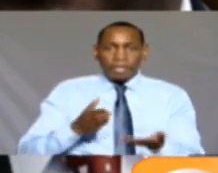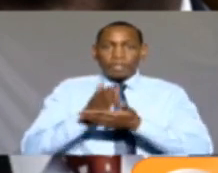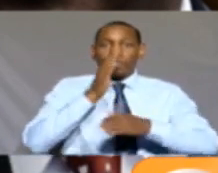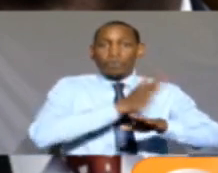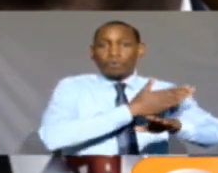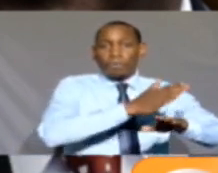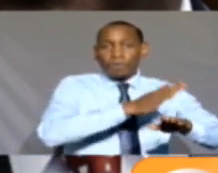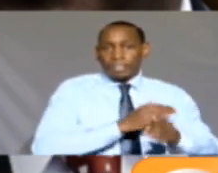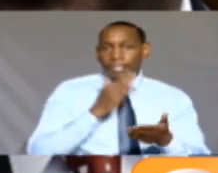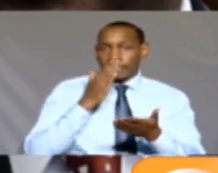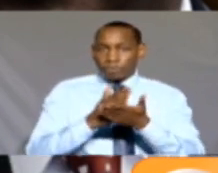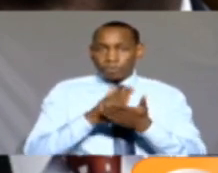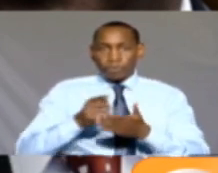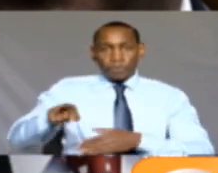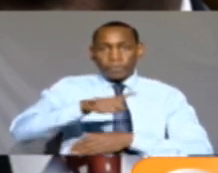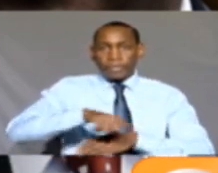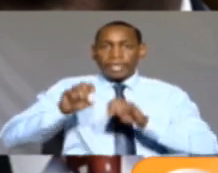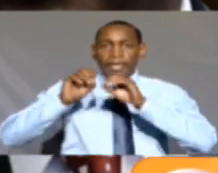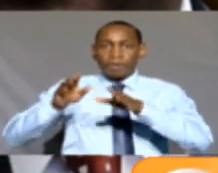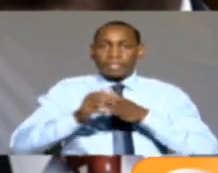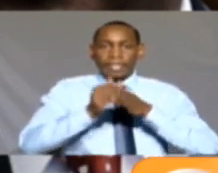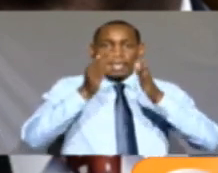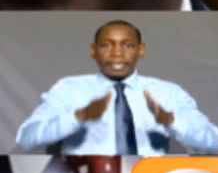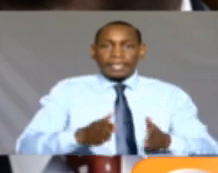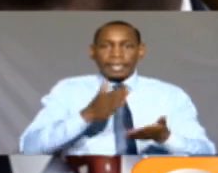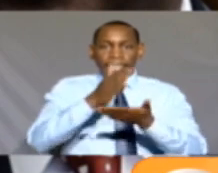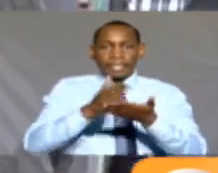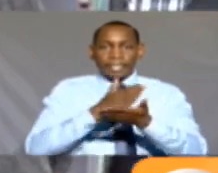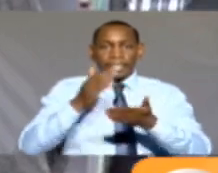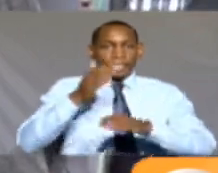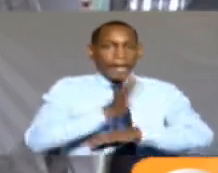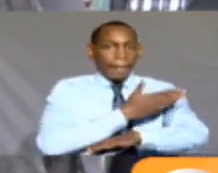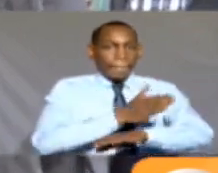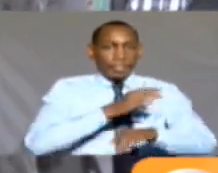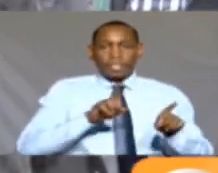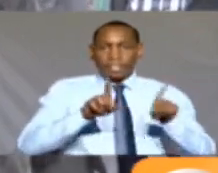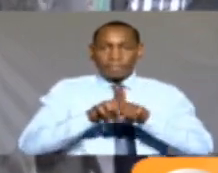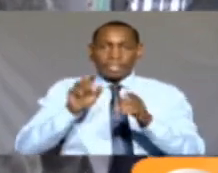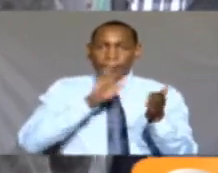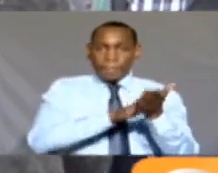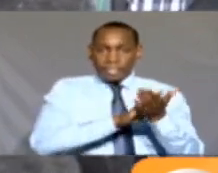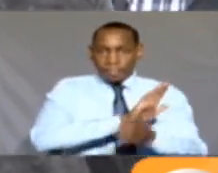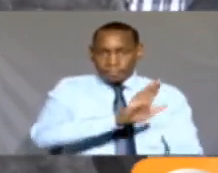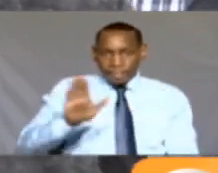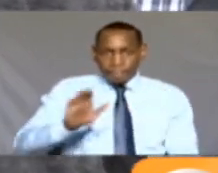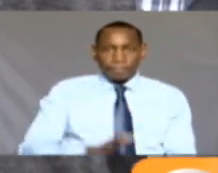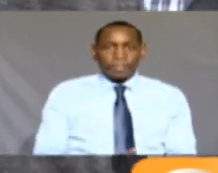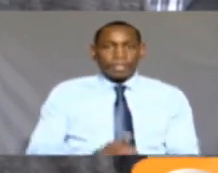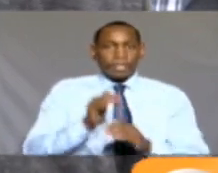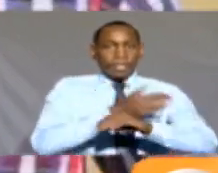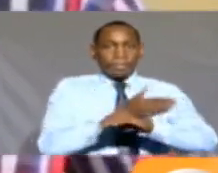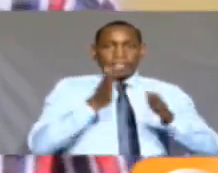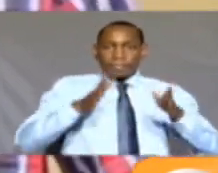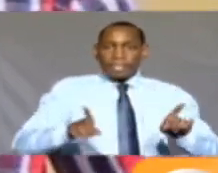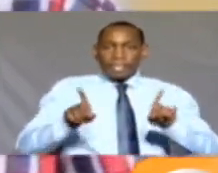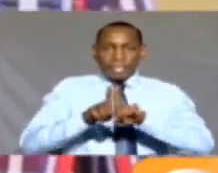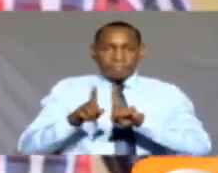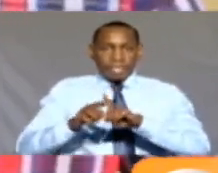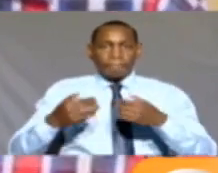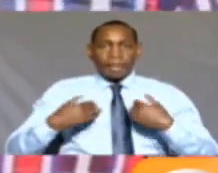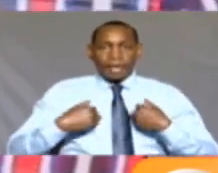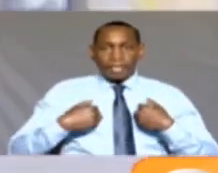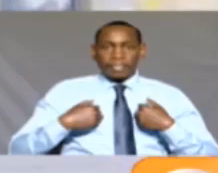kupitia muziki. Bila shaka tumempoteza kinara katika sekta ya muziki. Mbali na sifa zake, mwanamuziki huyu pia